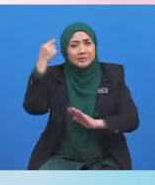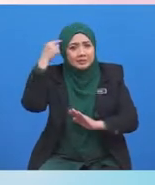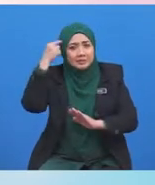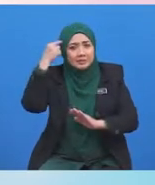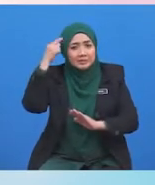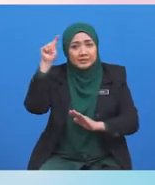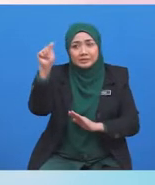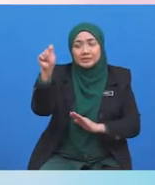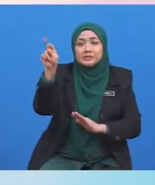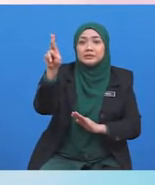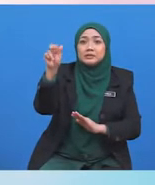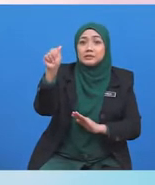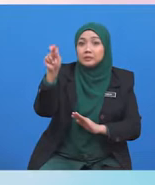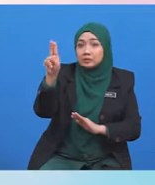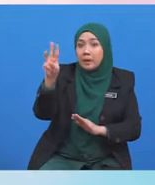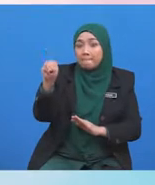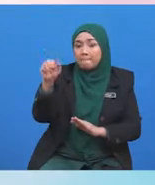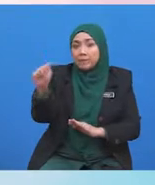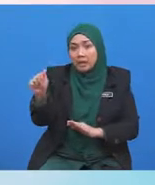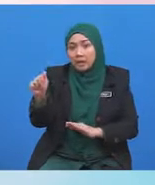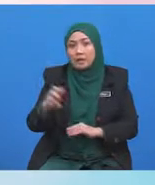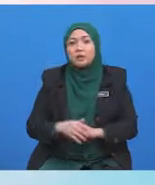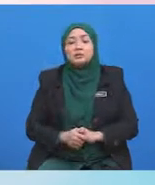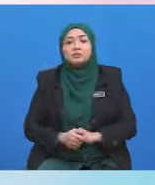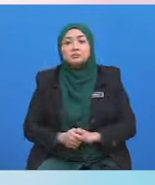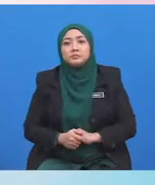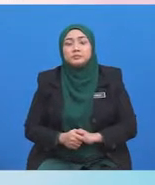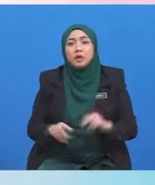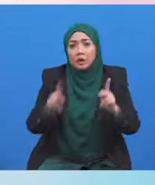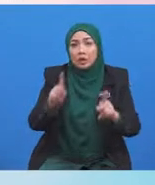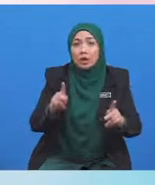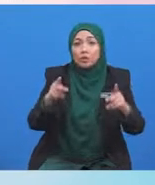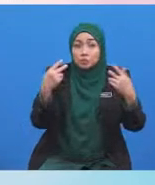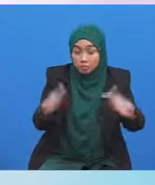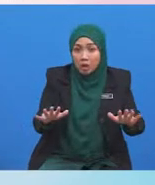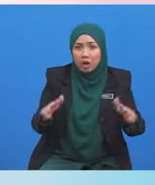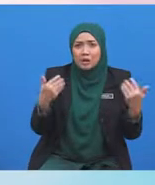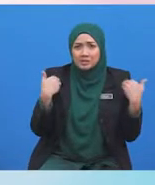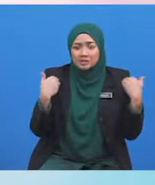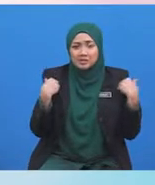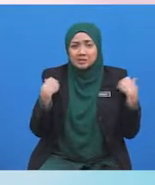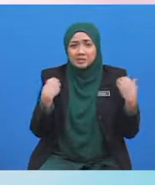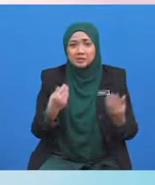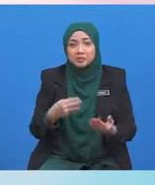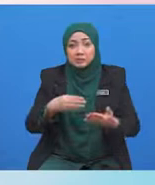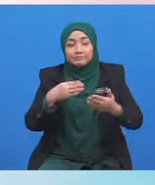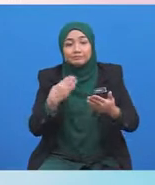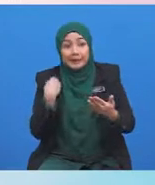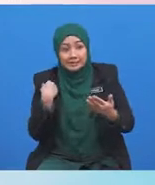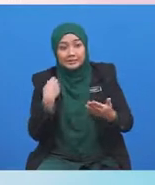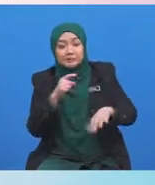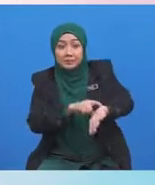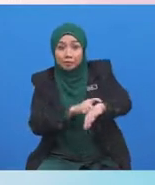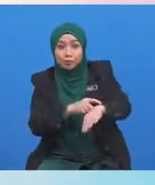trauma. Penduduk yang pernah terlibat dengan kejadian tanah runtuh yang mengejut dan terselamat daripada